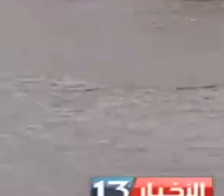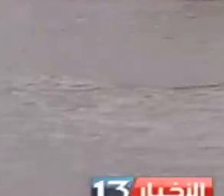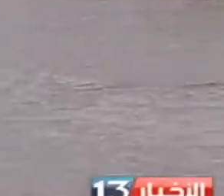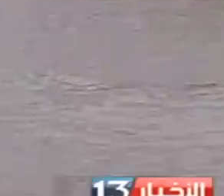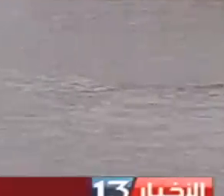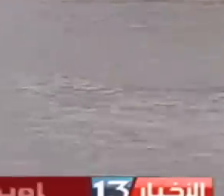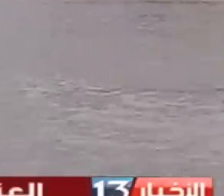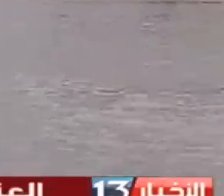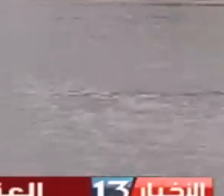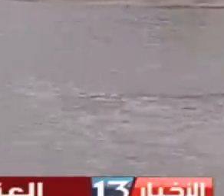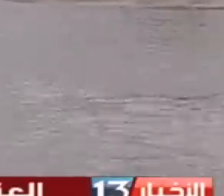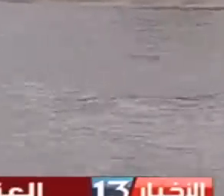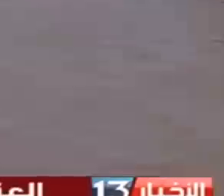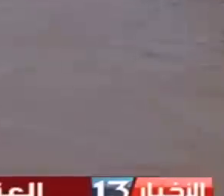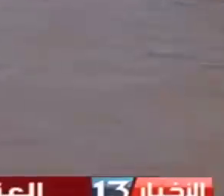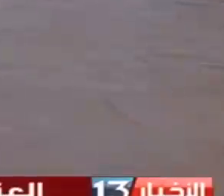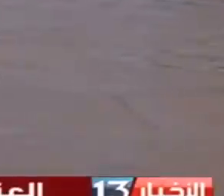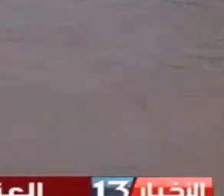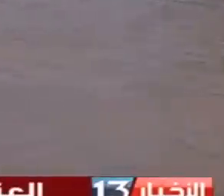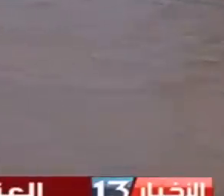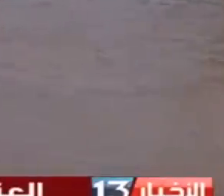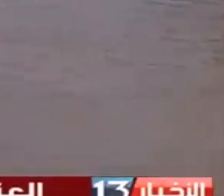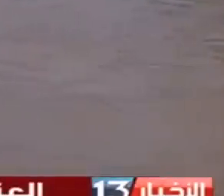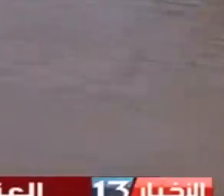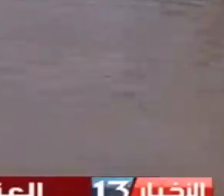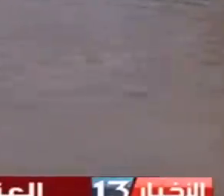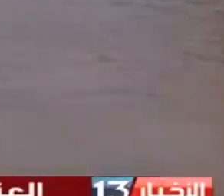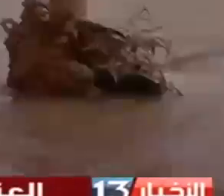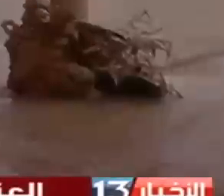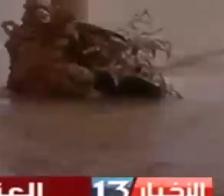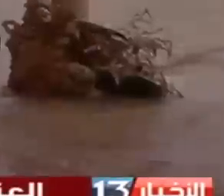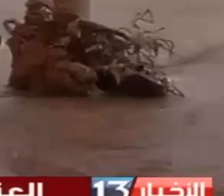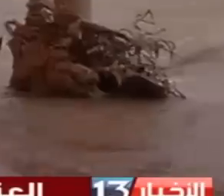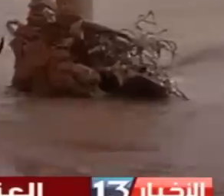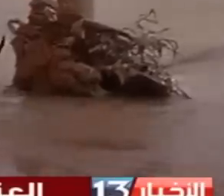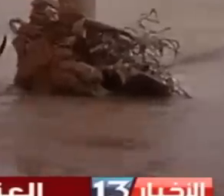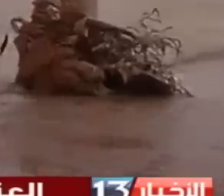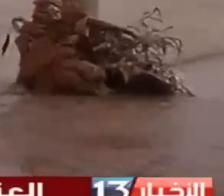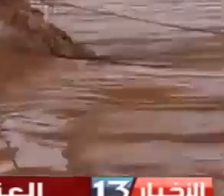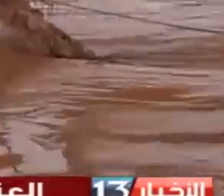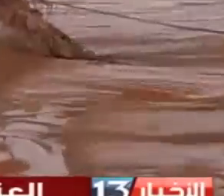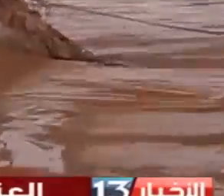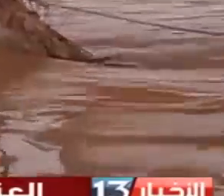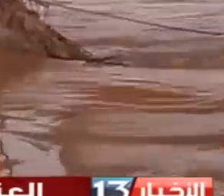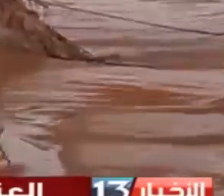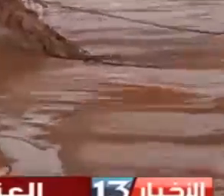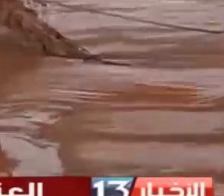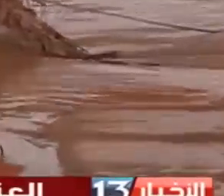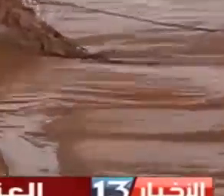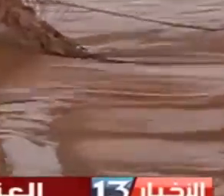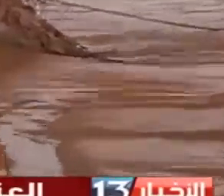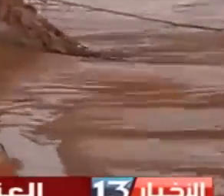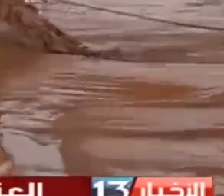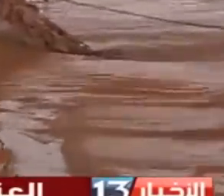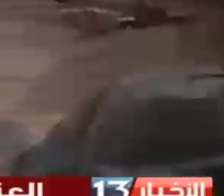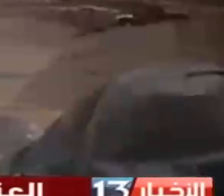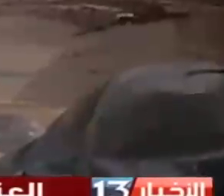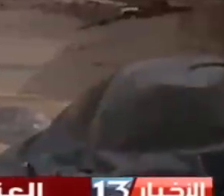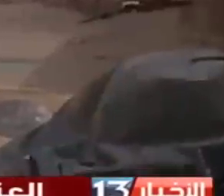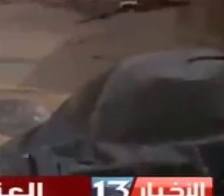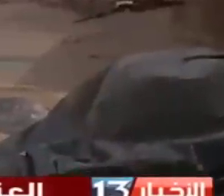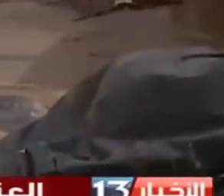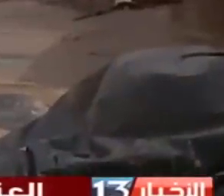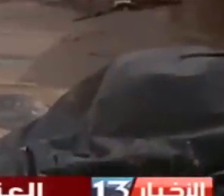هامه في لبنان دون اضرار جسيمه رغم تسرب المياه الى عدد من المنازل والمتاجر وتدخل فرق الحمايه المدنيه